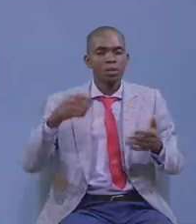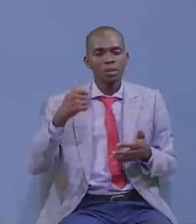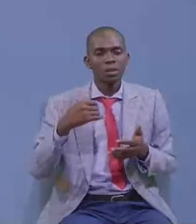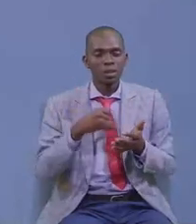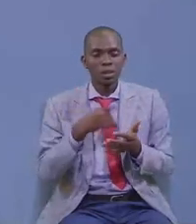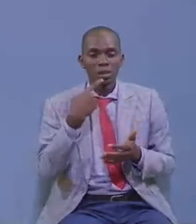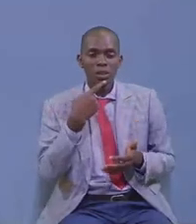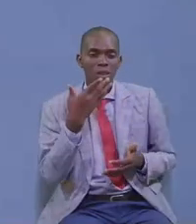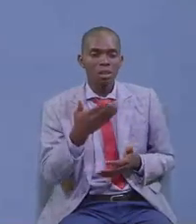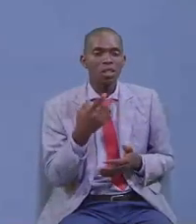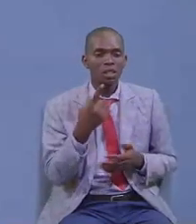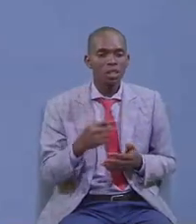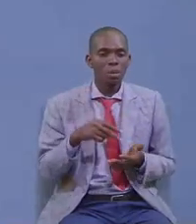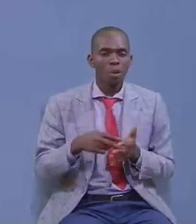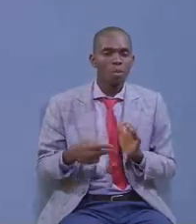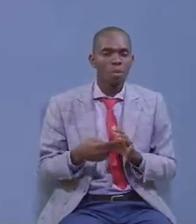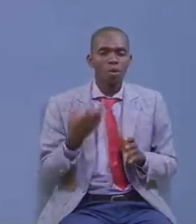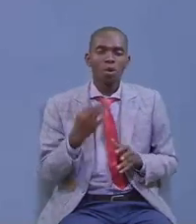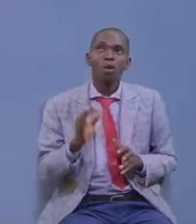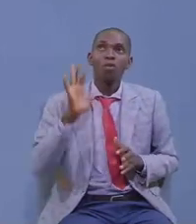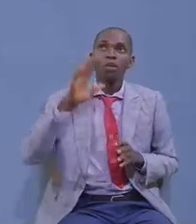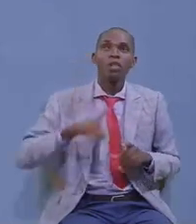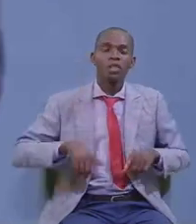Jésus nous donne l'objectif de sa venue et de sa vie.